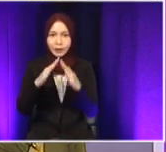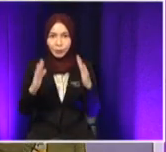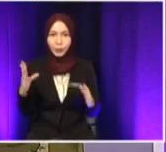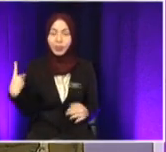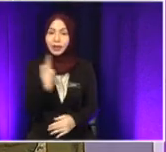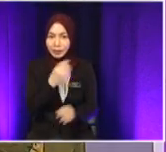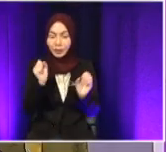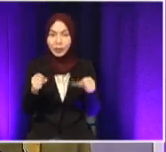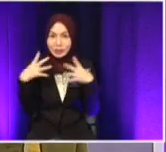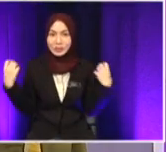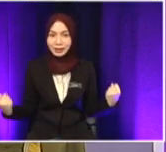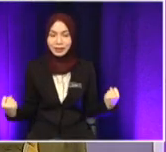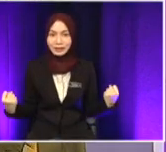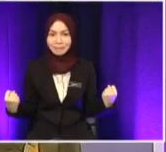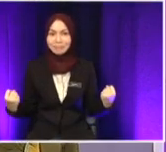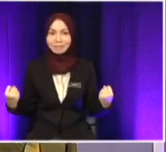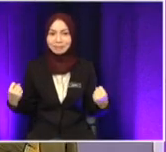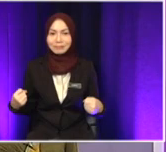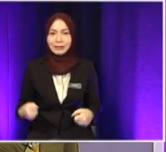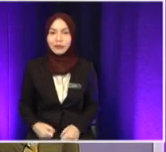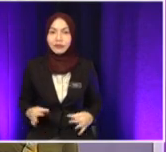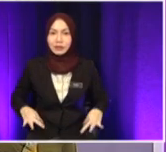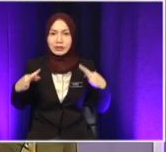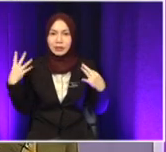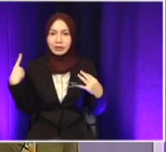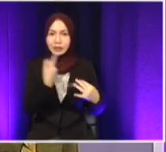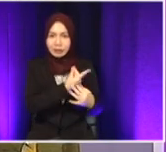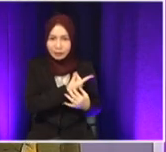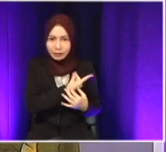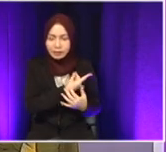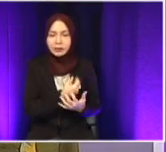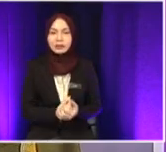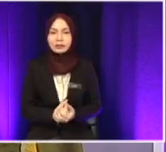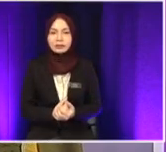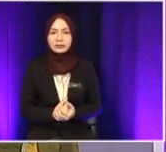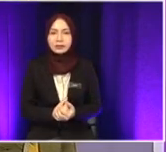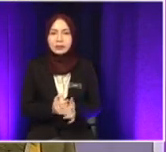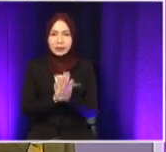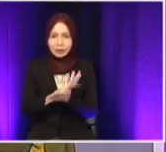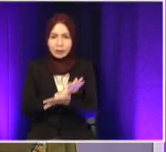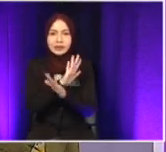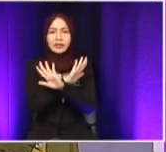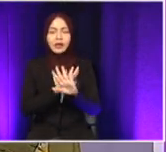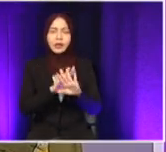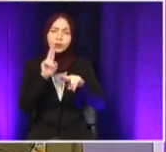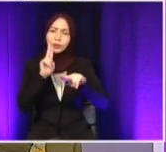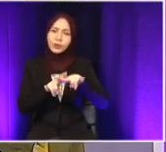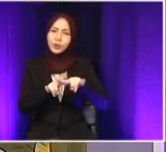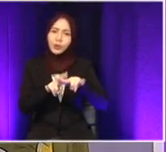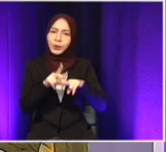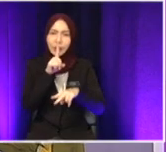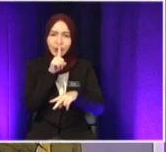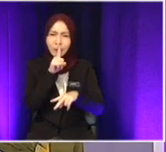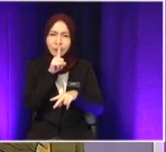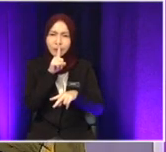melihatkan jasmani kita fisika jadi jangan wudhu studi ke rumah tak